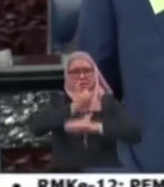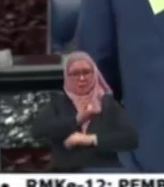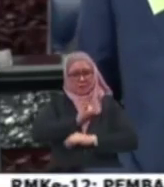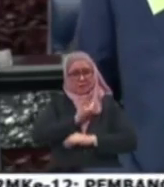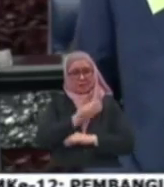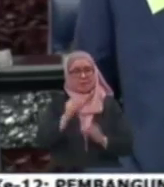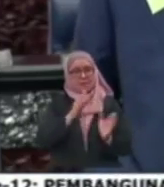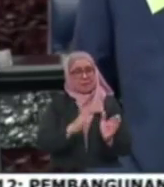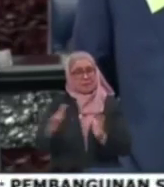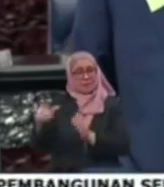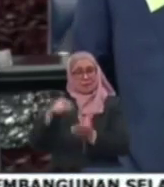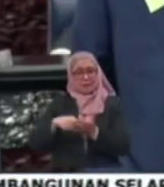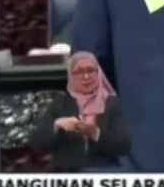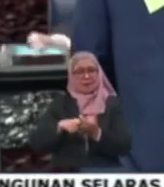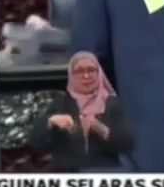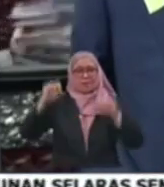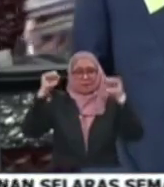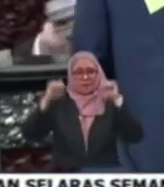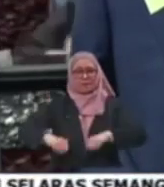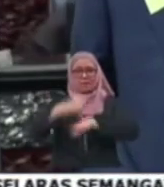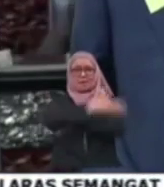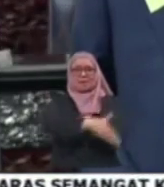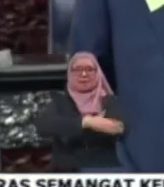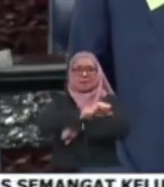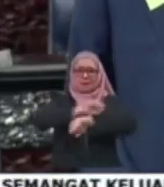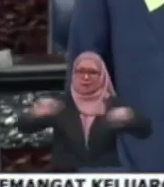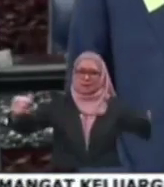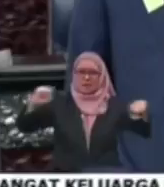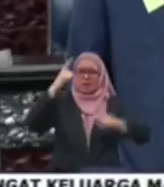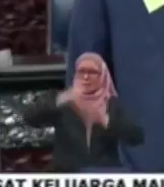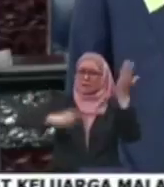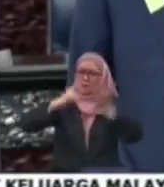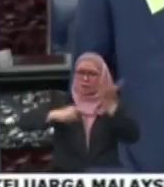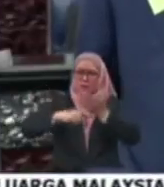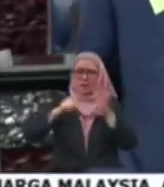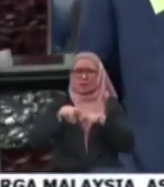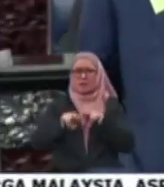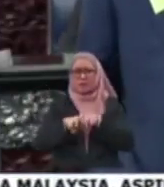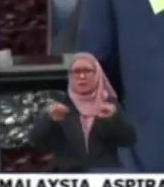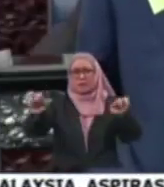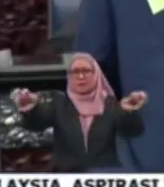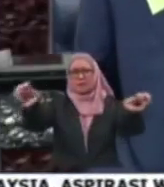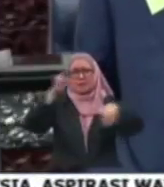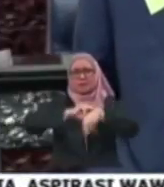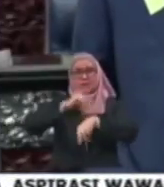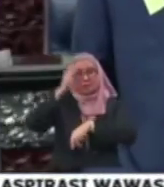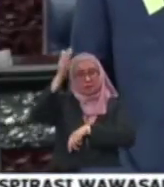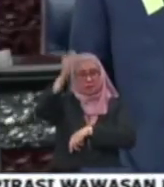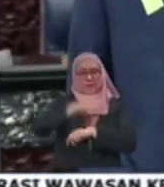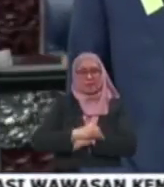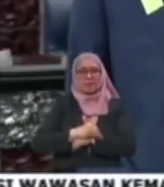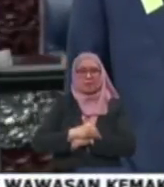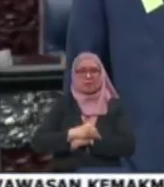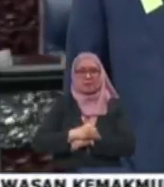menghadapi sebarang pandemik pada masa akan datang. Di samping itu, Institut Penyakit Berjangkit